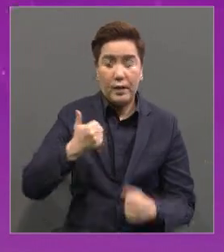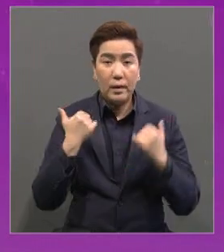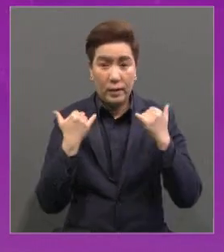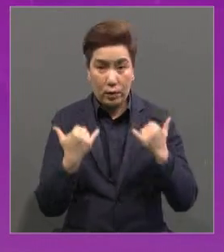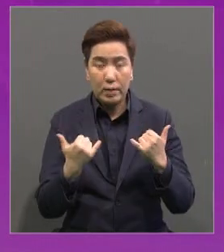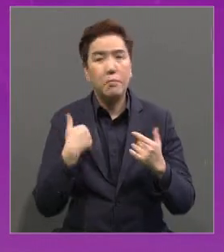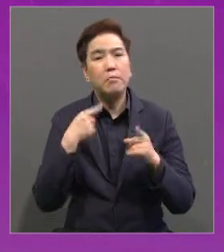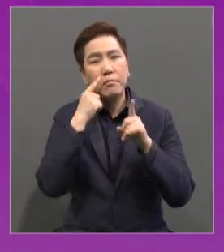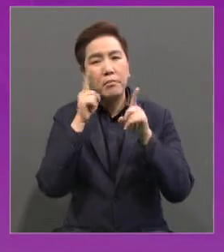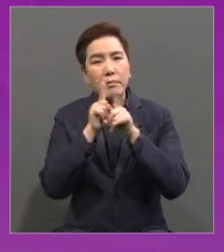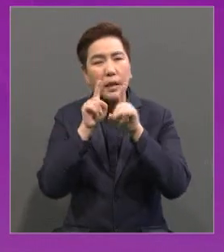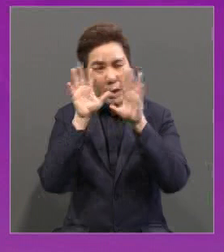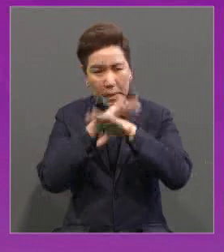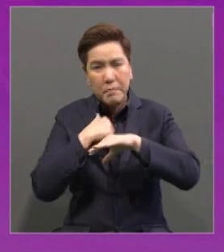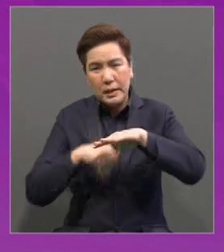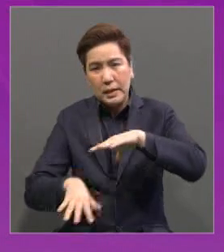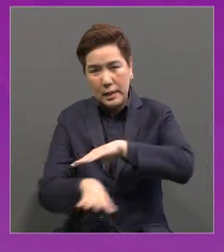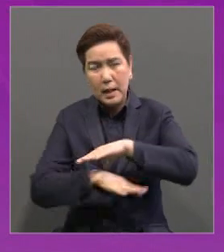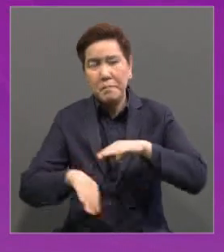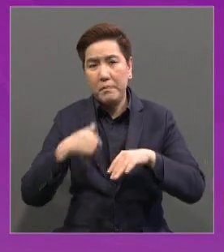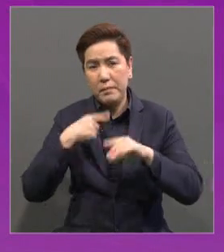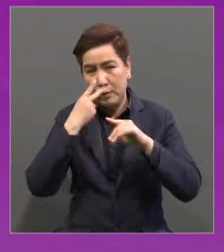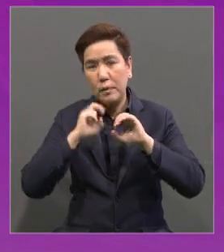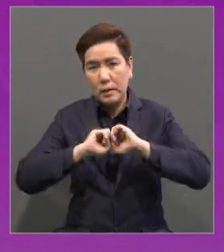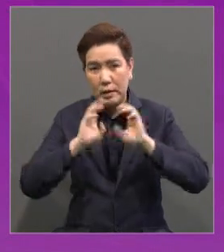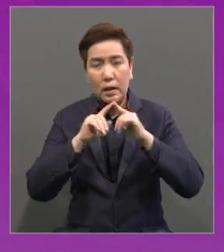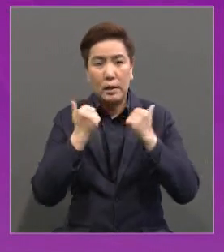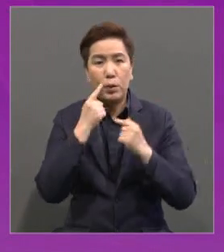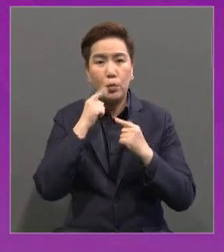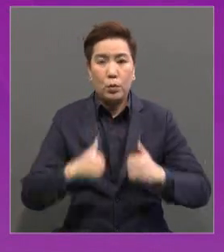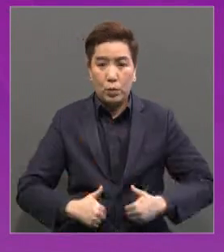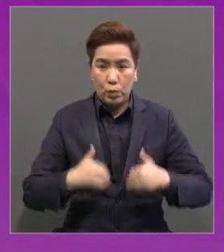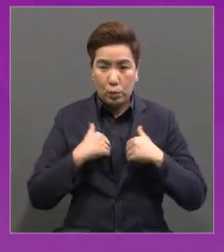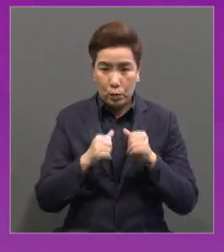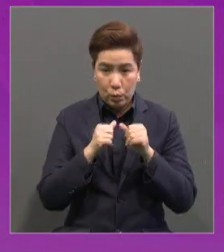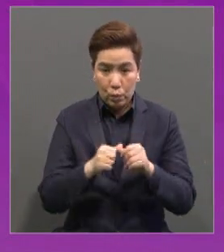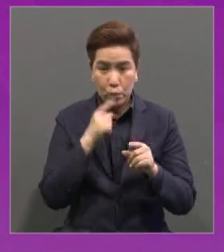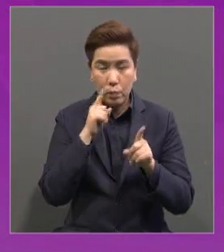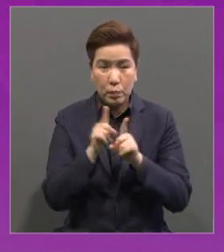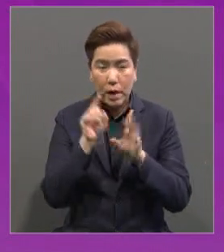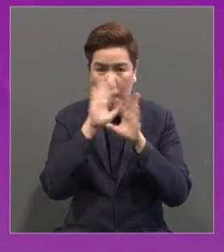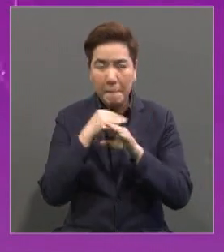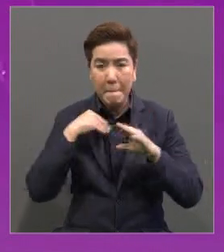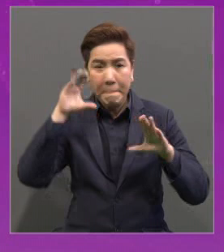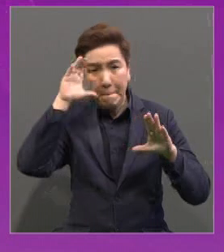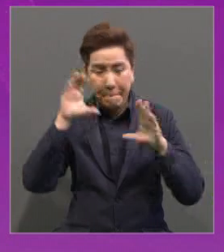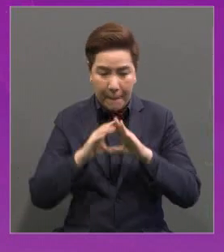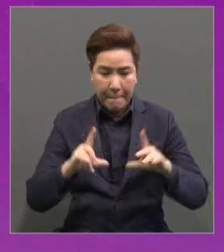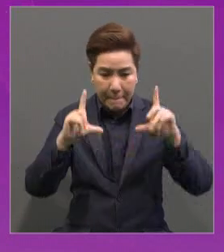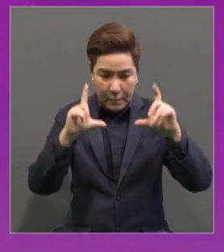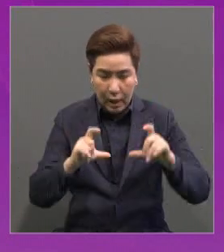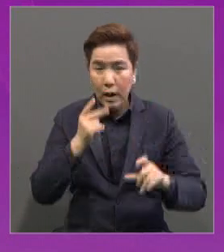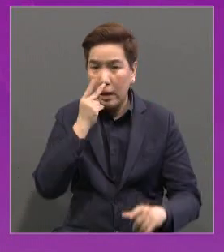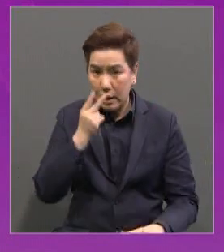นี้มีลักษณะของหลักฐานที่ยืนยันอย่างชัดเจนว่าตัวประกันยังมีชีวิตอยู่ก ็ คือเป็นลักษณะของภาพถ่ายนั่นเองนะ